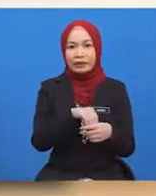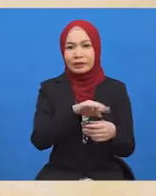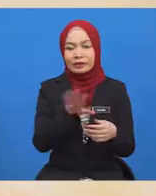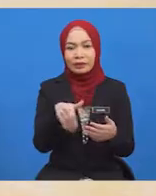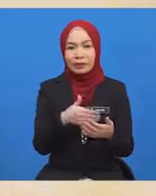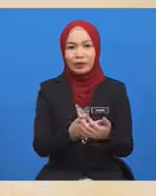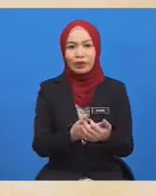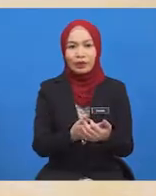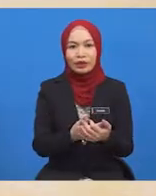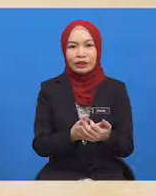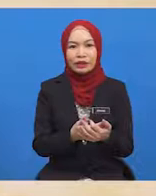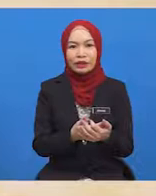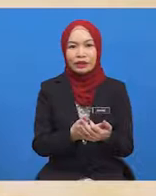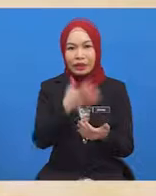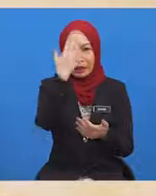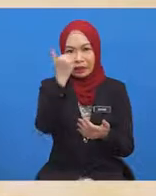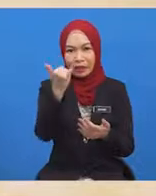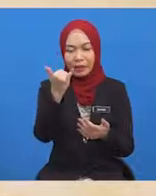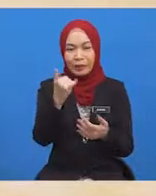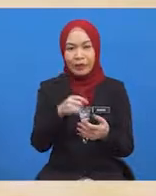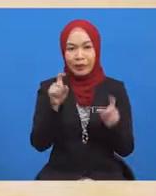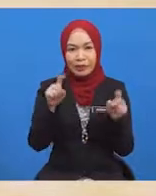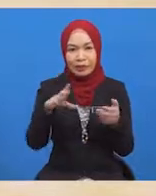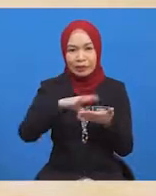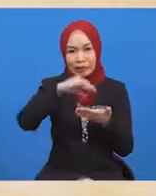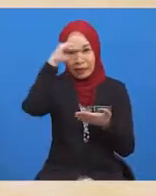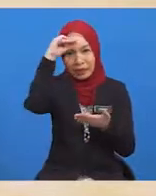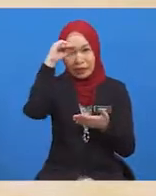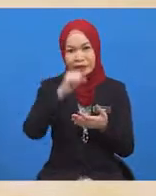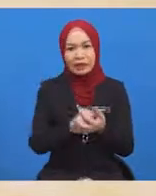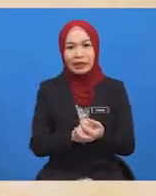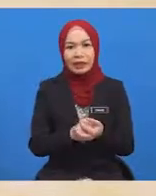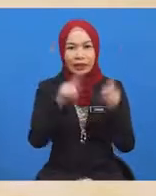Murid-murid, kenapa perlu belajar bab pelan dan dongakan?